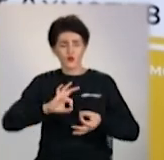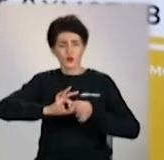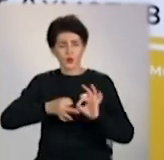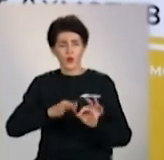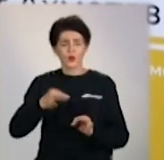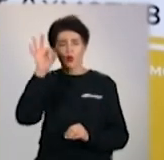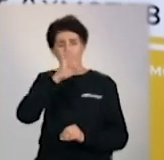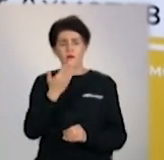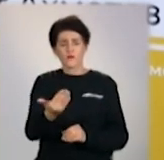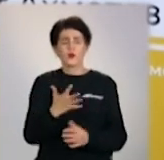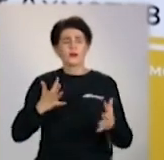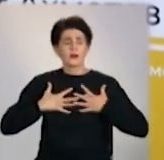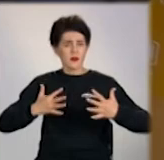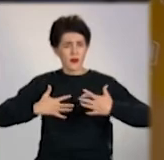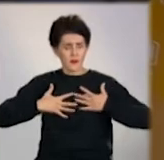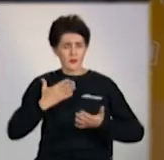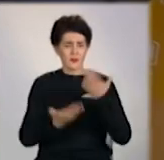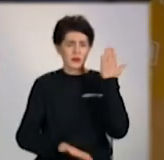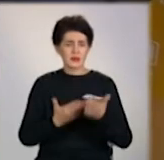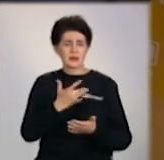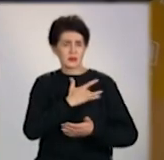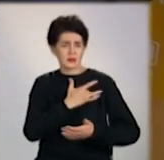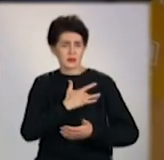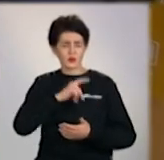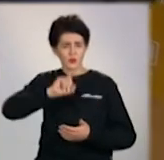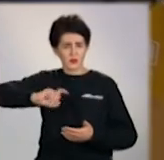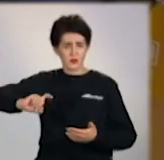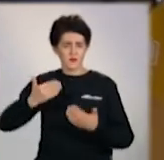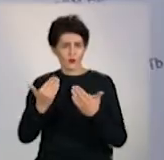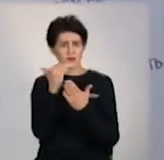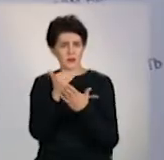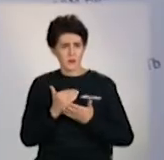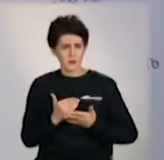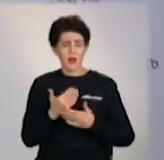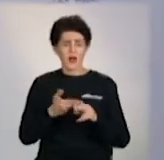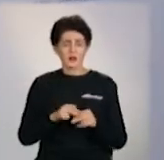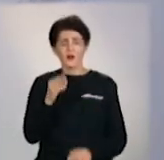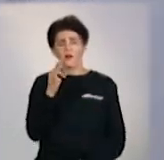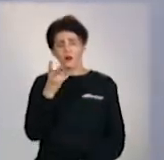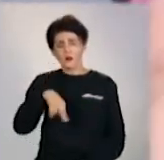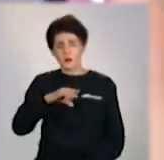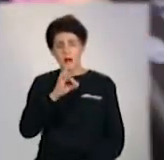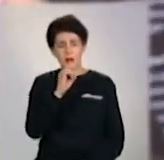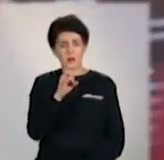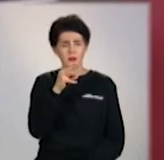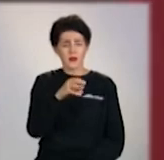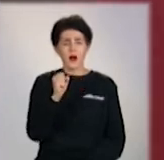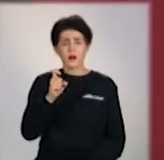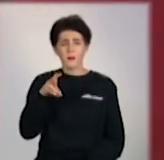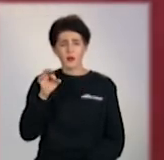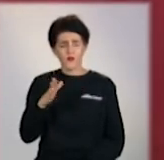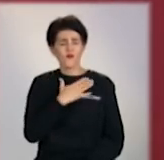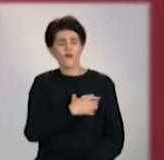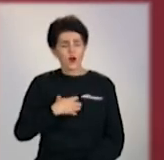органи дихання, але і, наприклад, на серцево-судинну систему. Тому для фонду Ріната Ахметова важливо, і